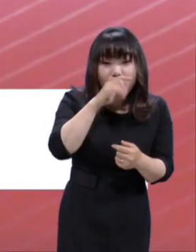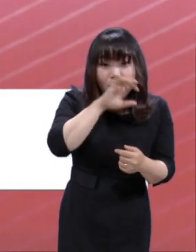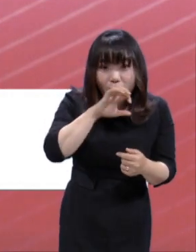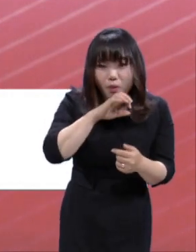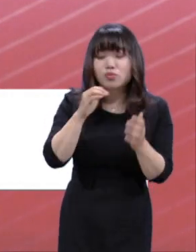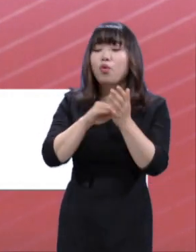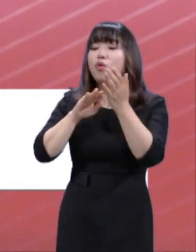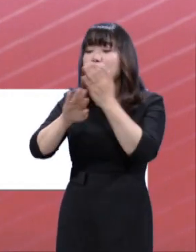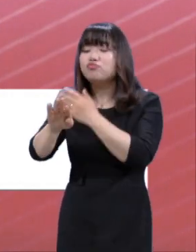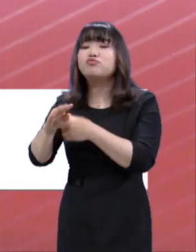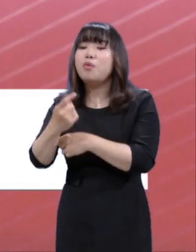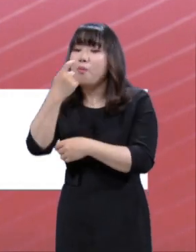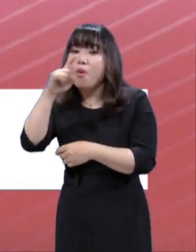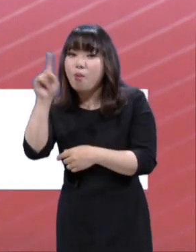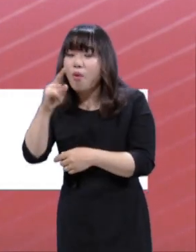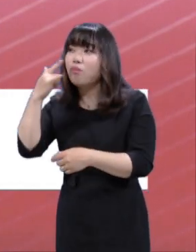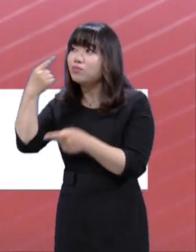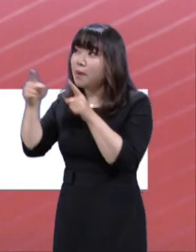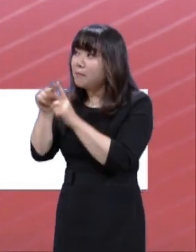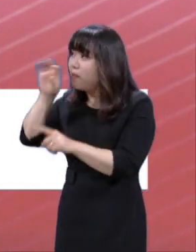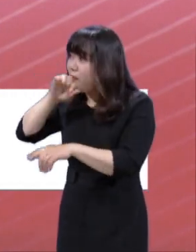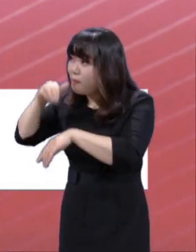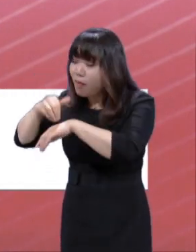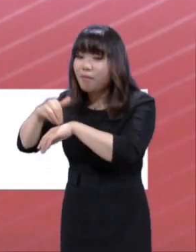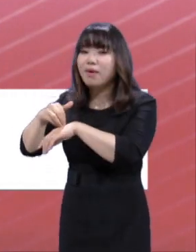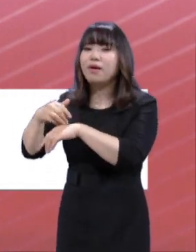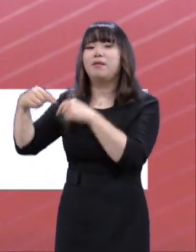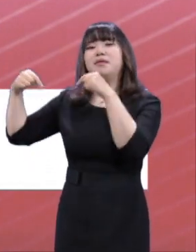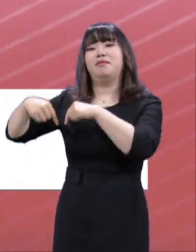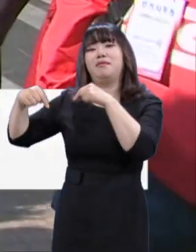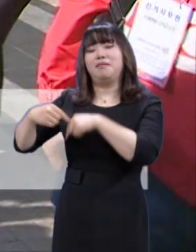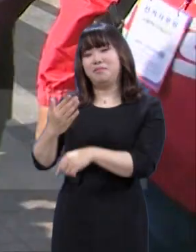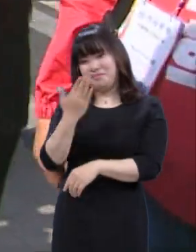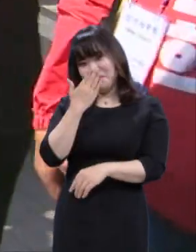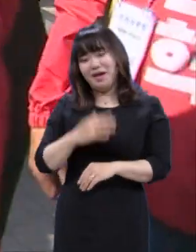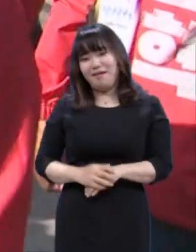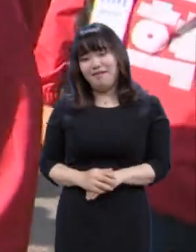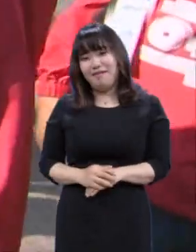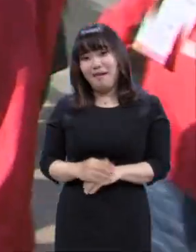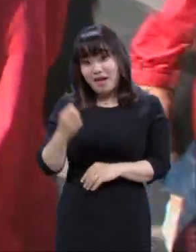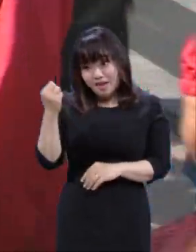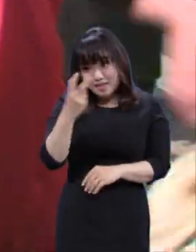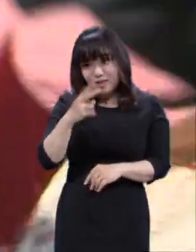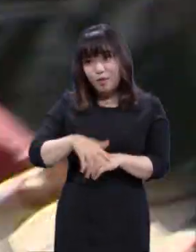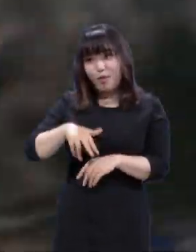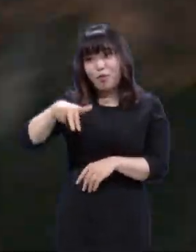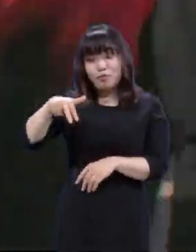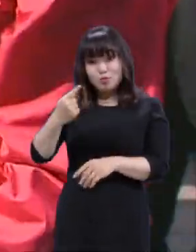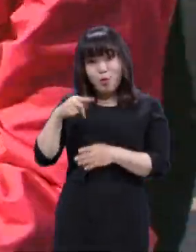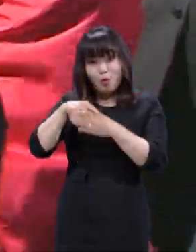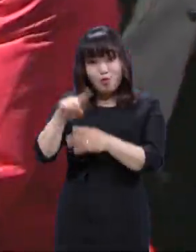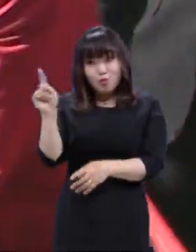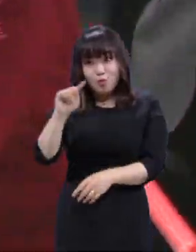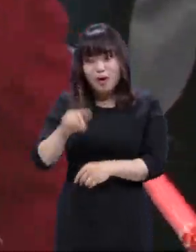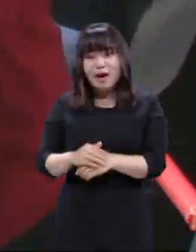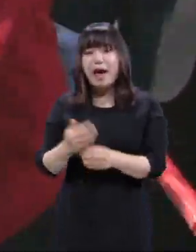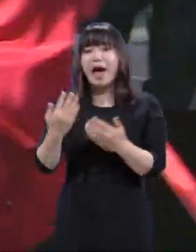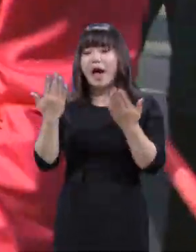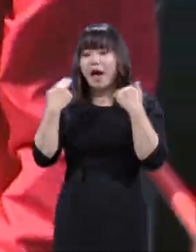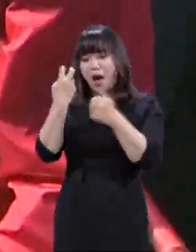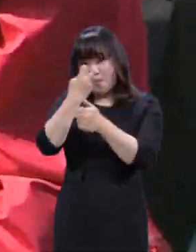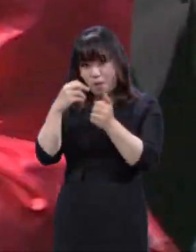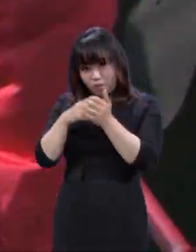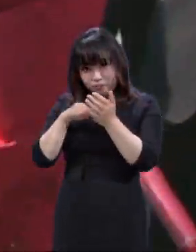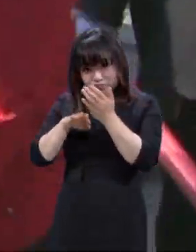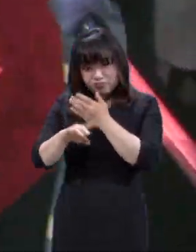것이냐도 학부모와 학생이 필요로 하는 것을 할 겁니다. 조전혁 후보는 방과 후 돌봄은 학교가